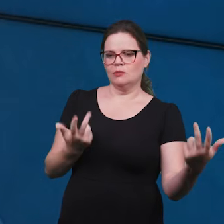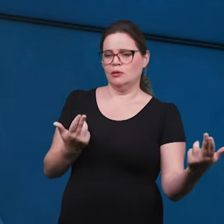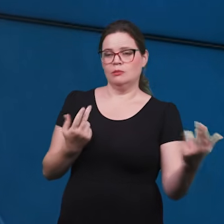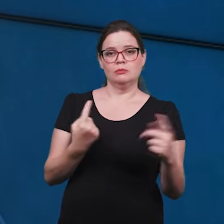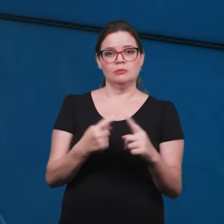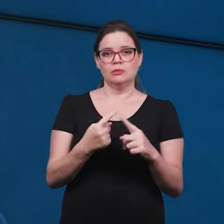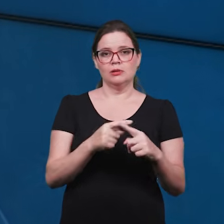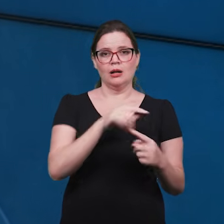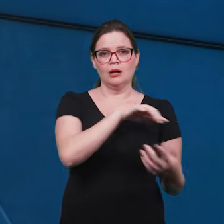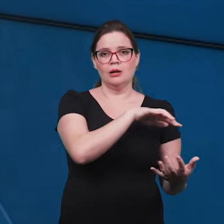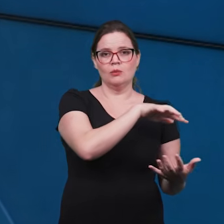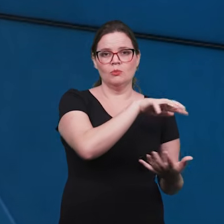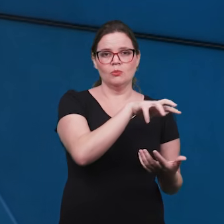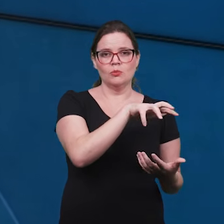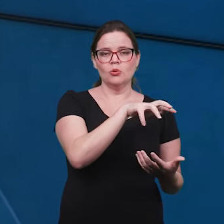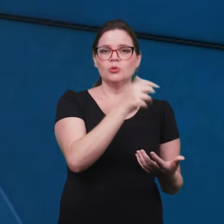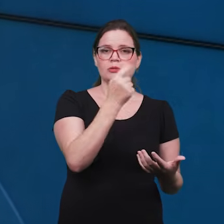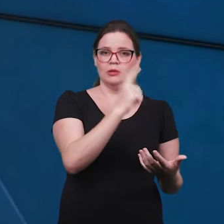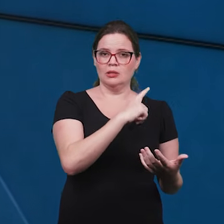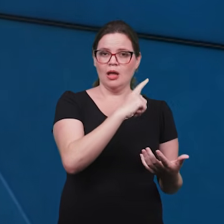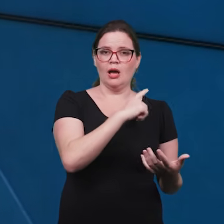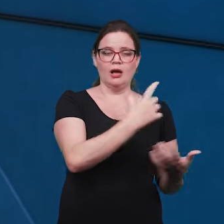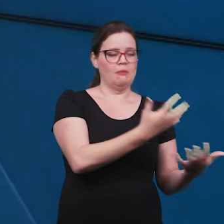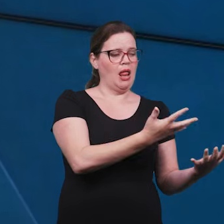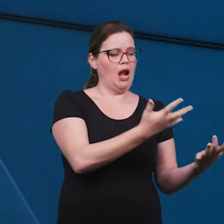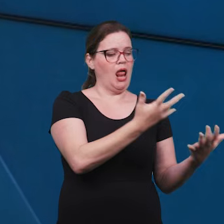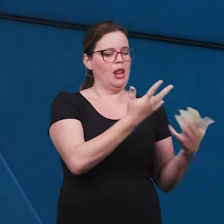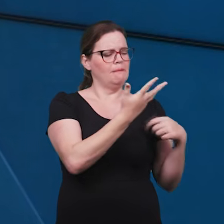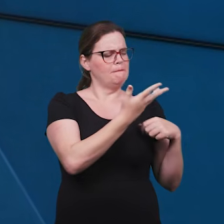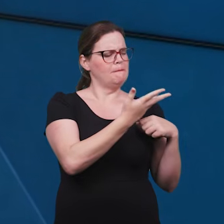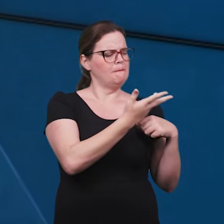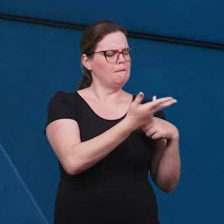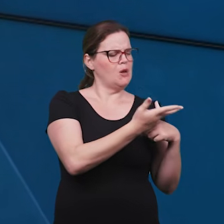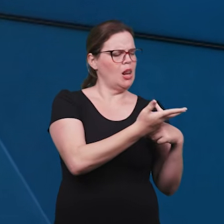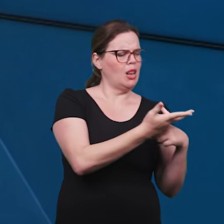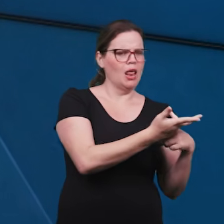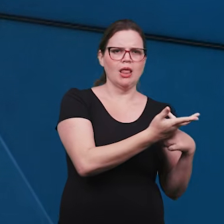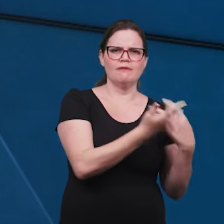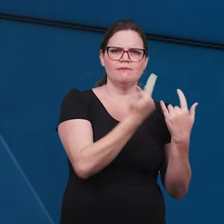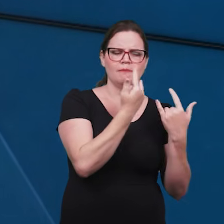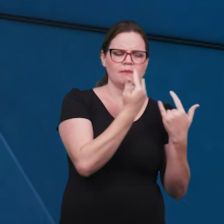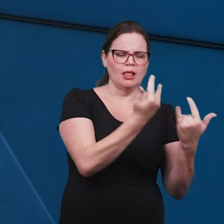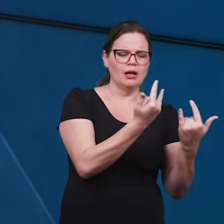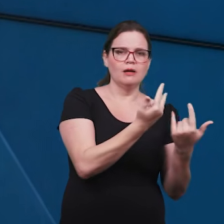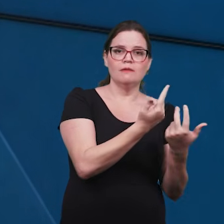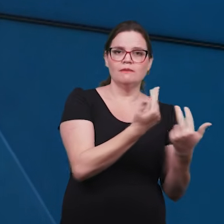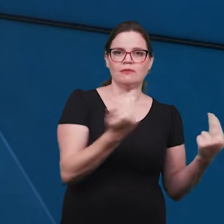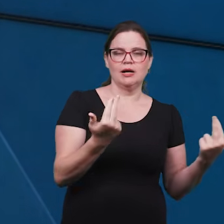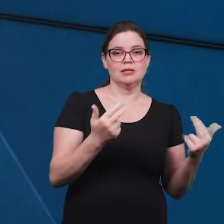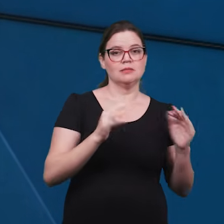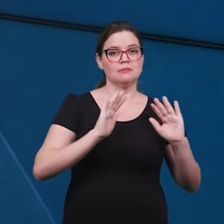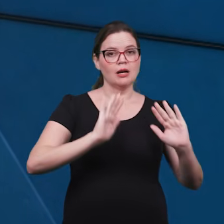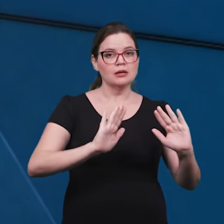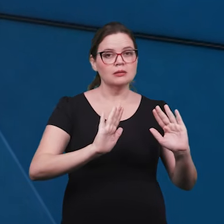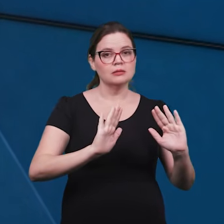предлагает много. Que o mundo, ele nos cerca, ele nos oferece muitas ofertas.